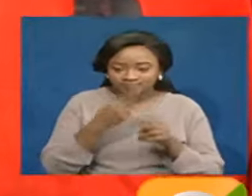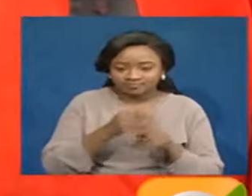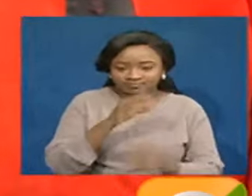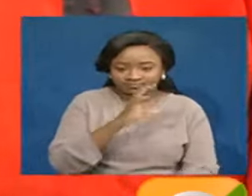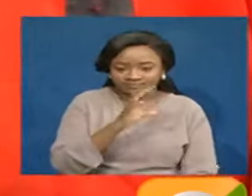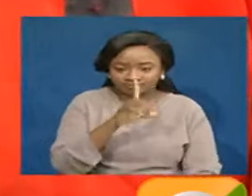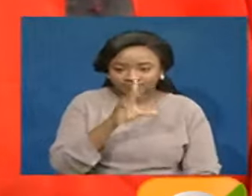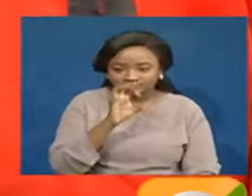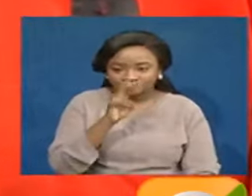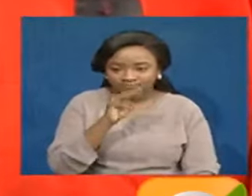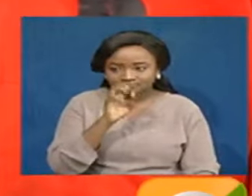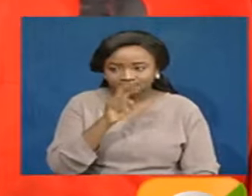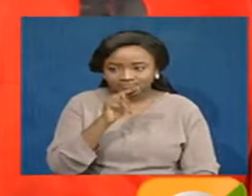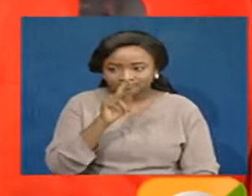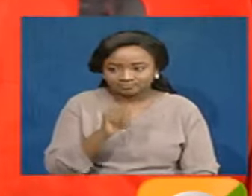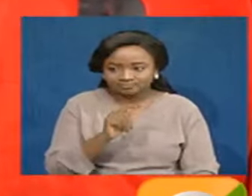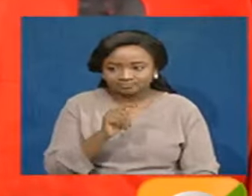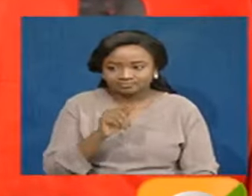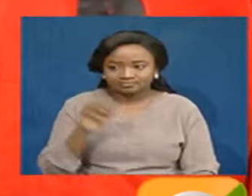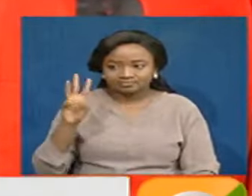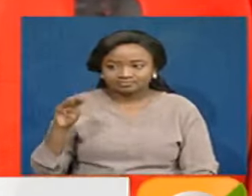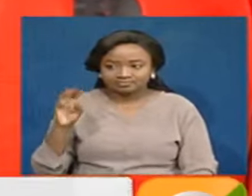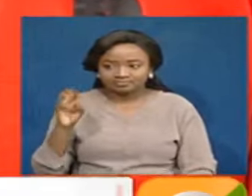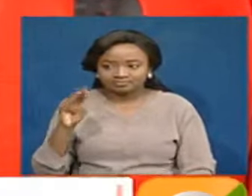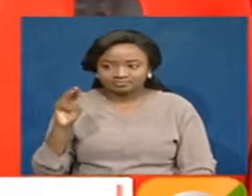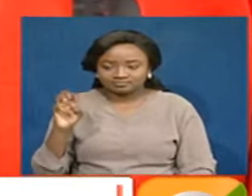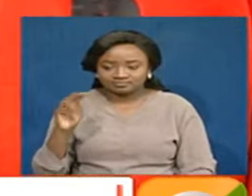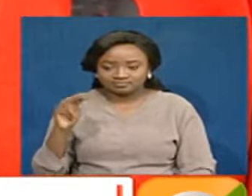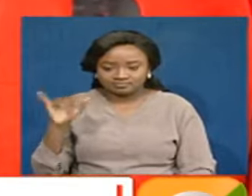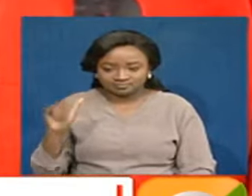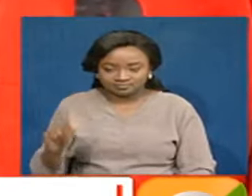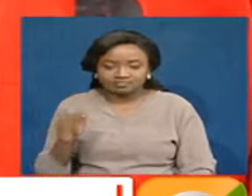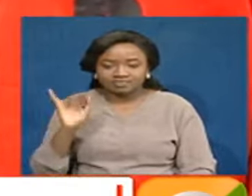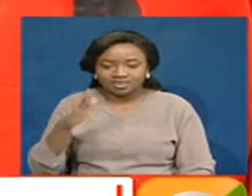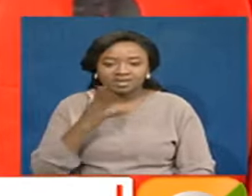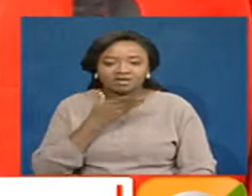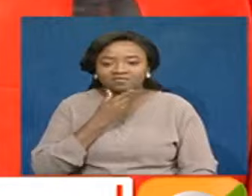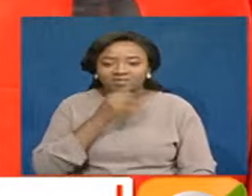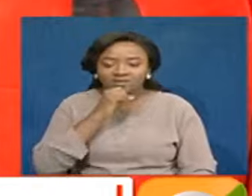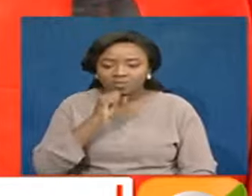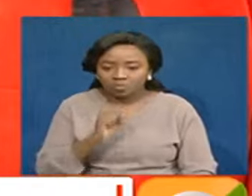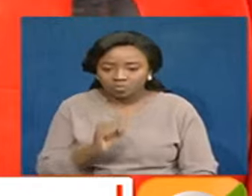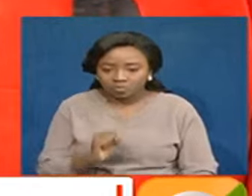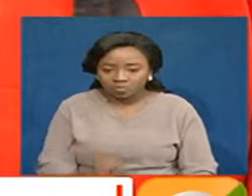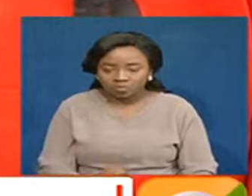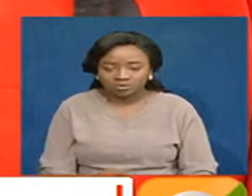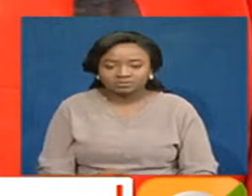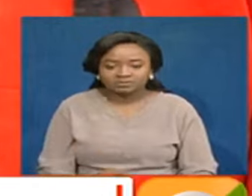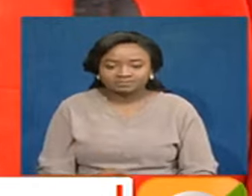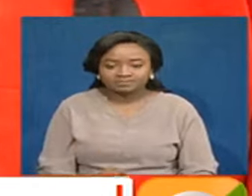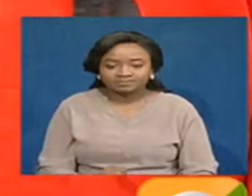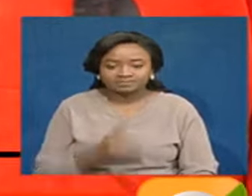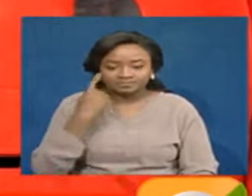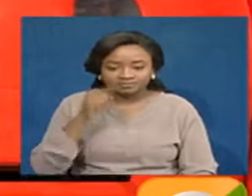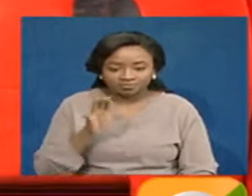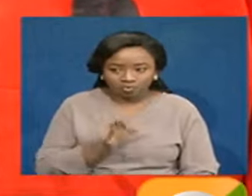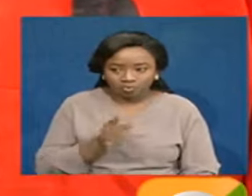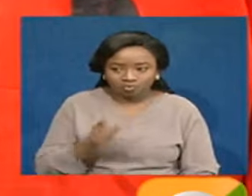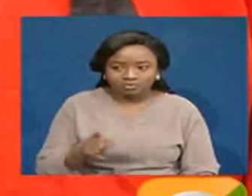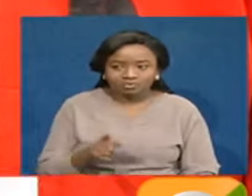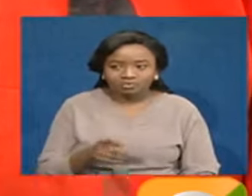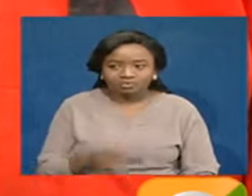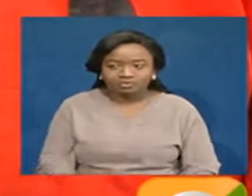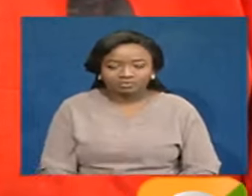ni papu wa Hulda. Wakati papa yake alikufa na mimi